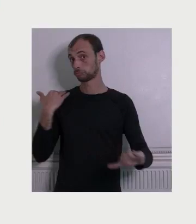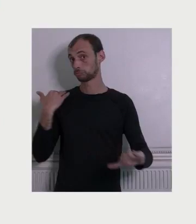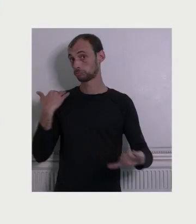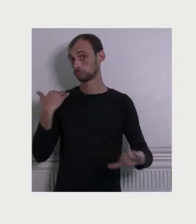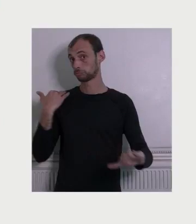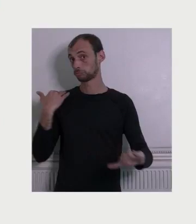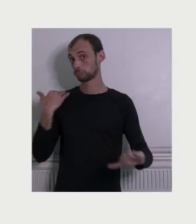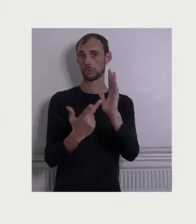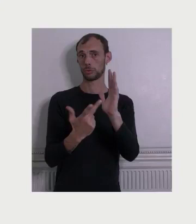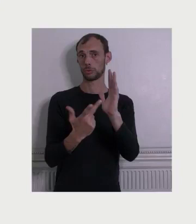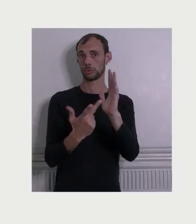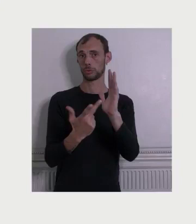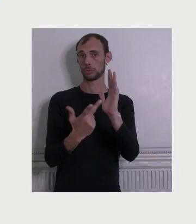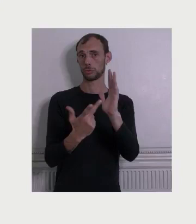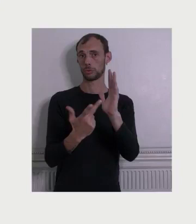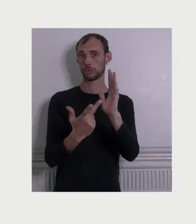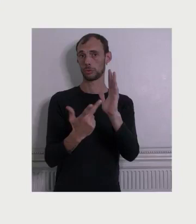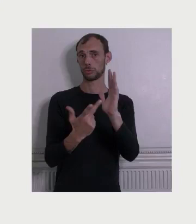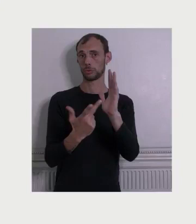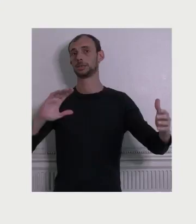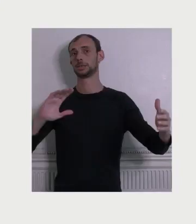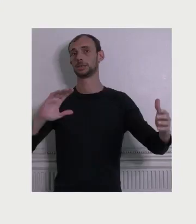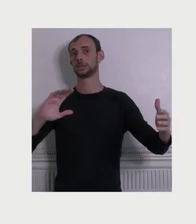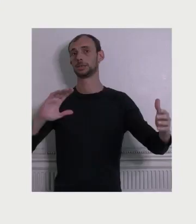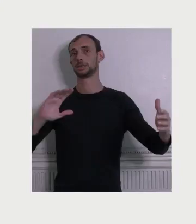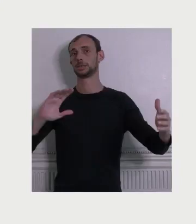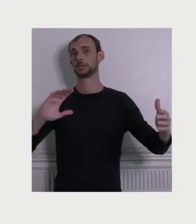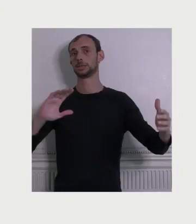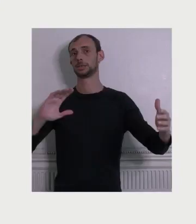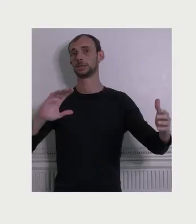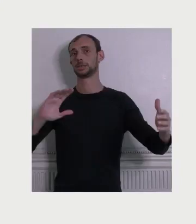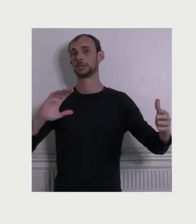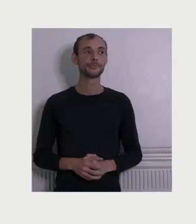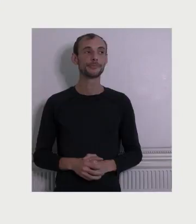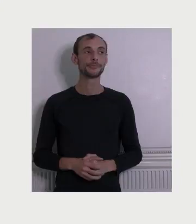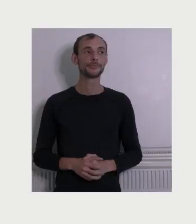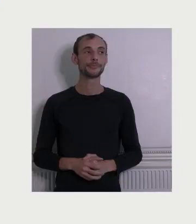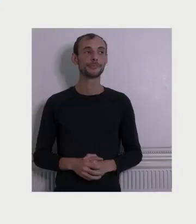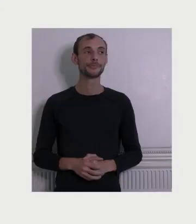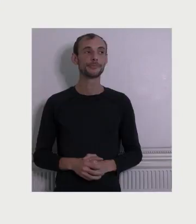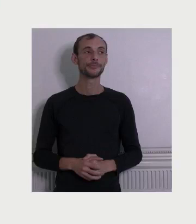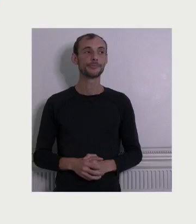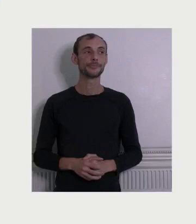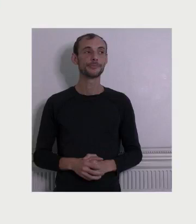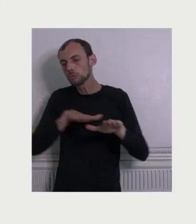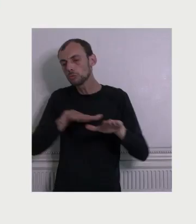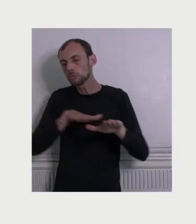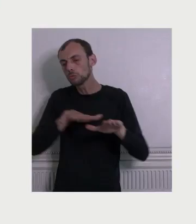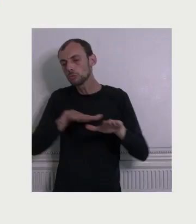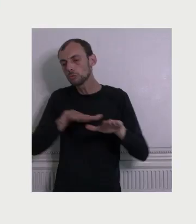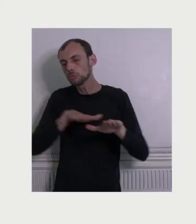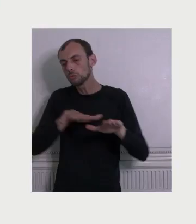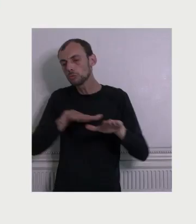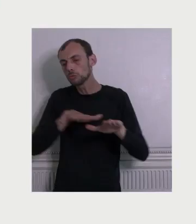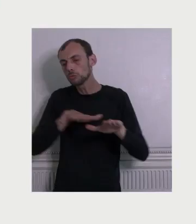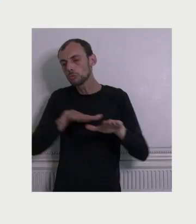moi, sur un certain nombre de points, et de rappeler évidemment 2 mesures fondamentales dans la consommation